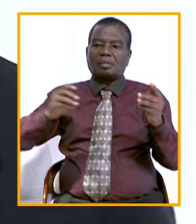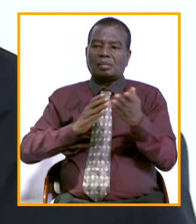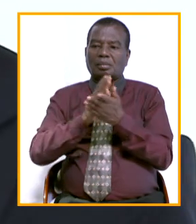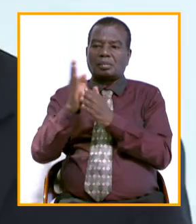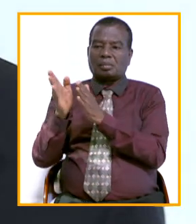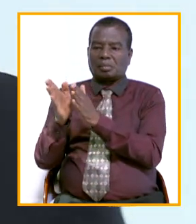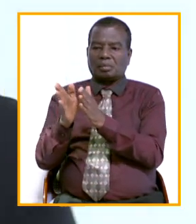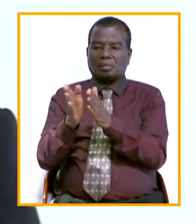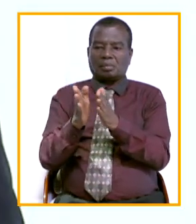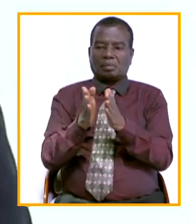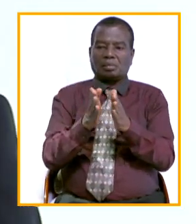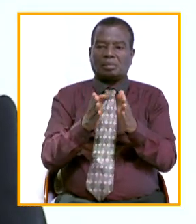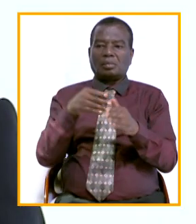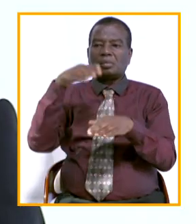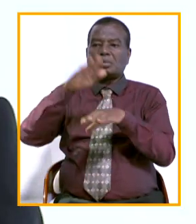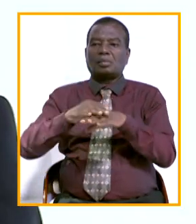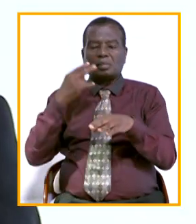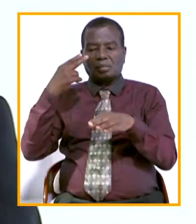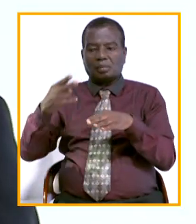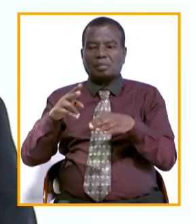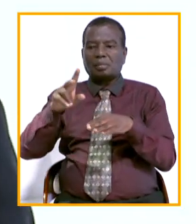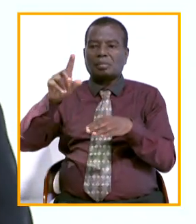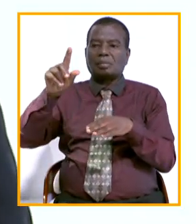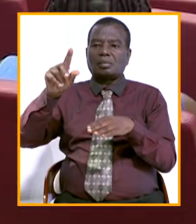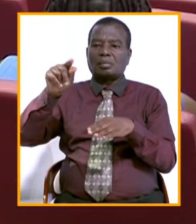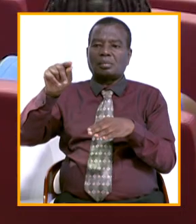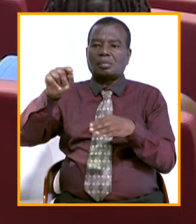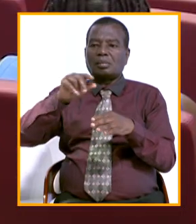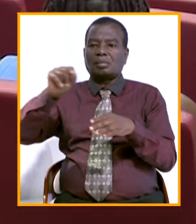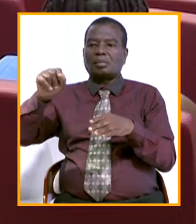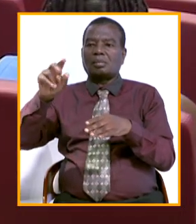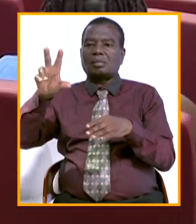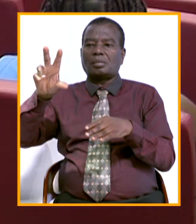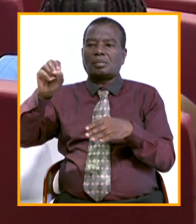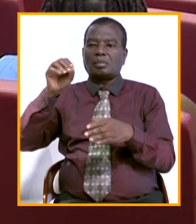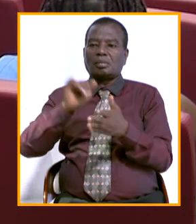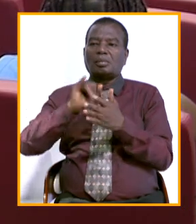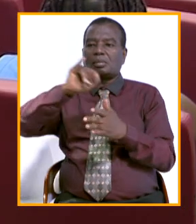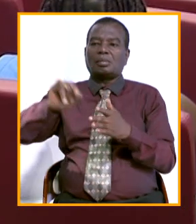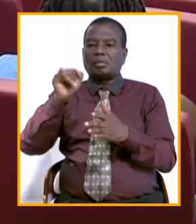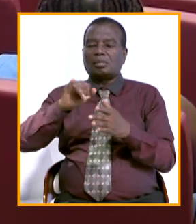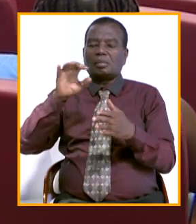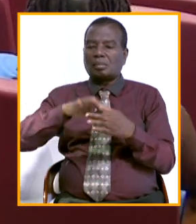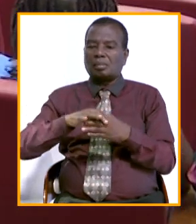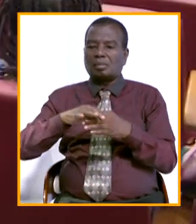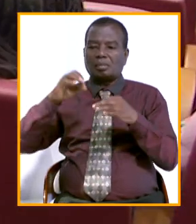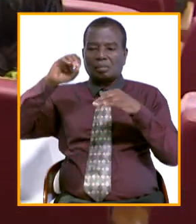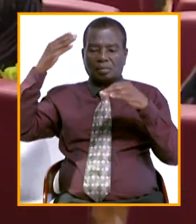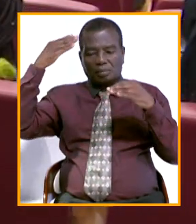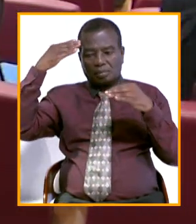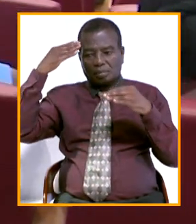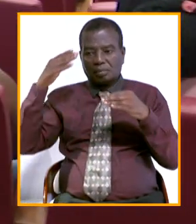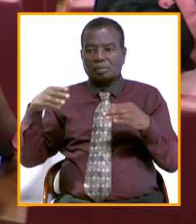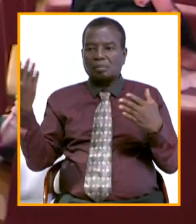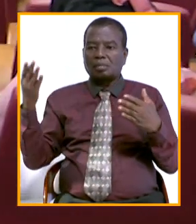alignés sur la vision 2030 du chef de l'État. Ce jeudi à la primature, la revue 2022